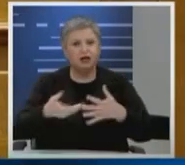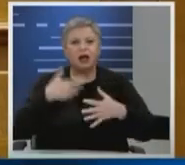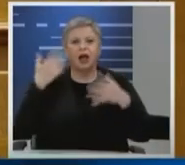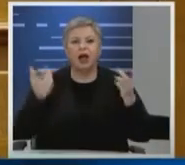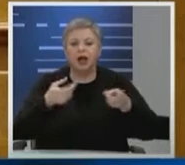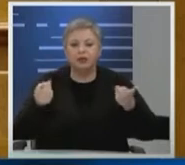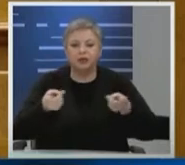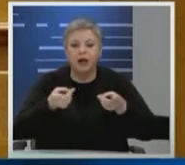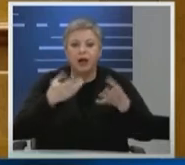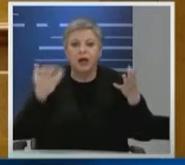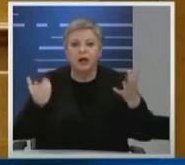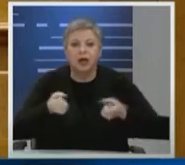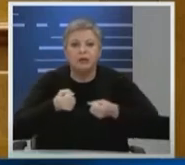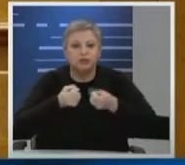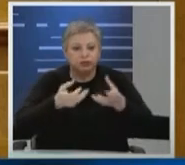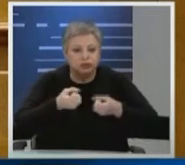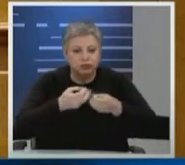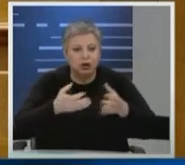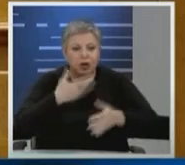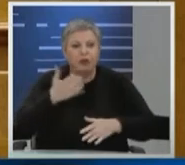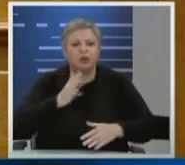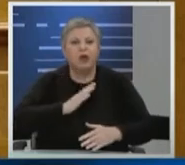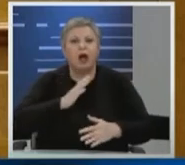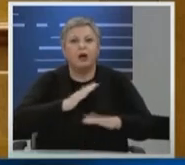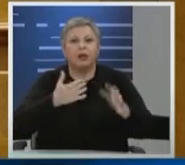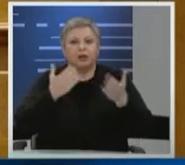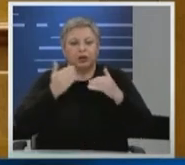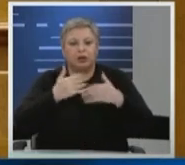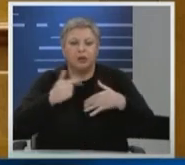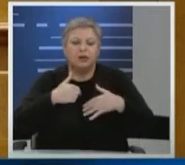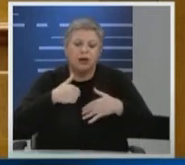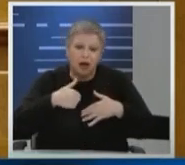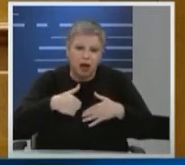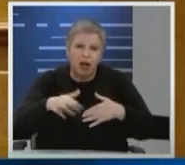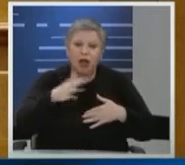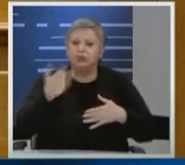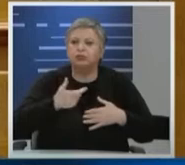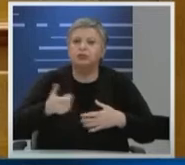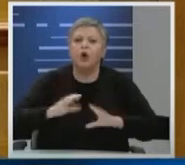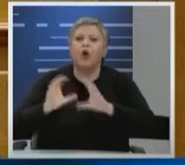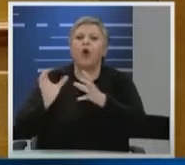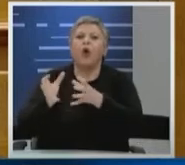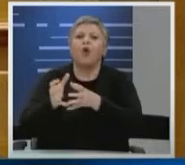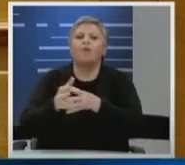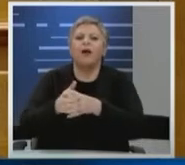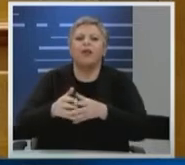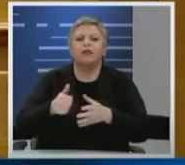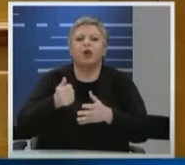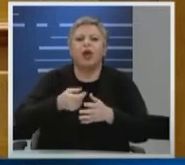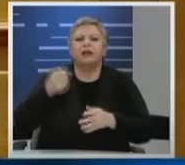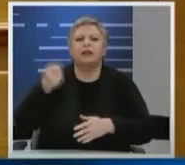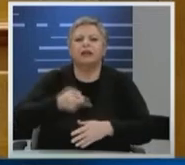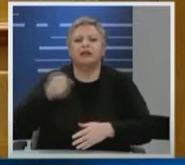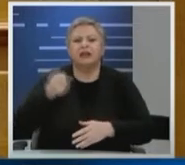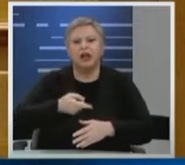κεφάλαιο παραμένει στο απειρόβλητο, πληρώνοντας σκανδαλωδώς, και αν θα πληρώσει, περίπου το 6% από το